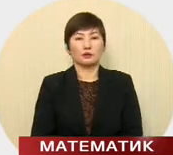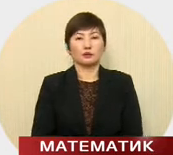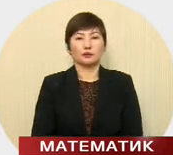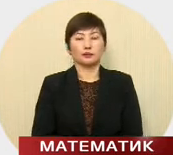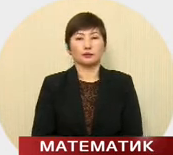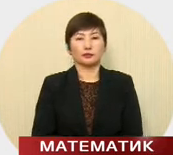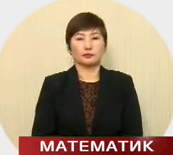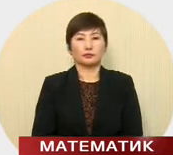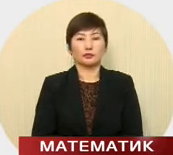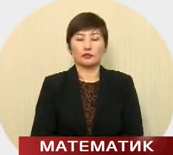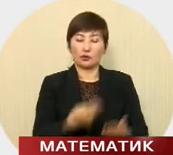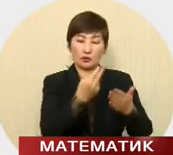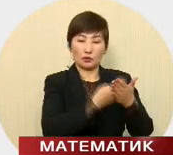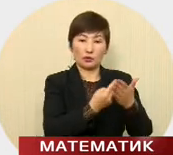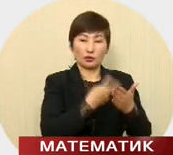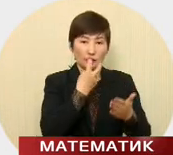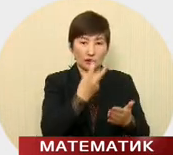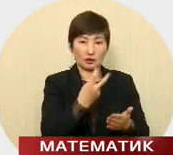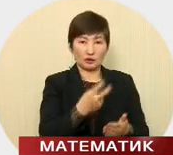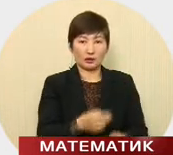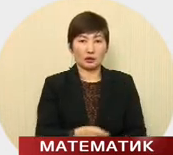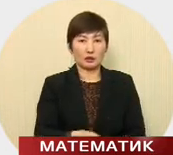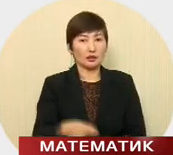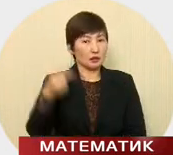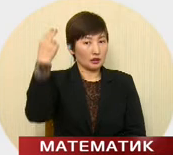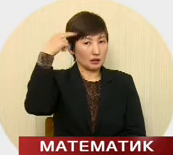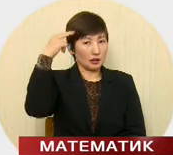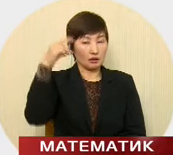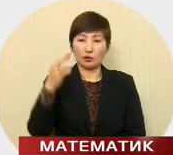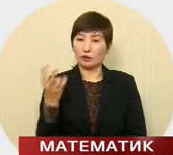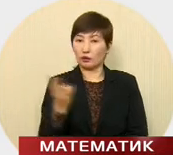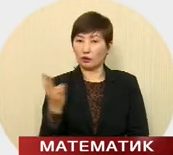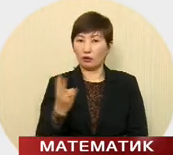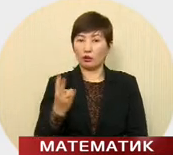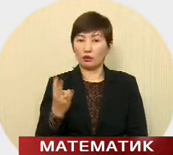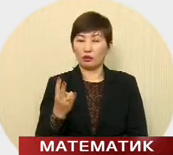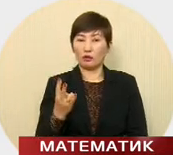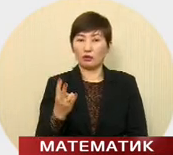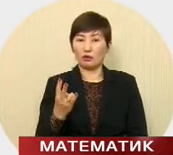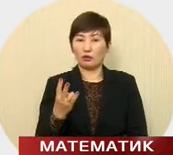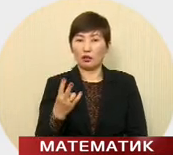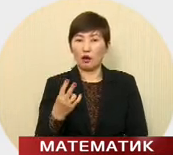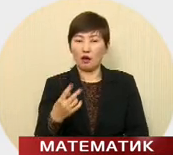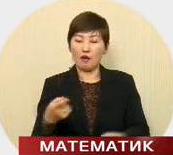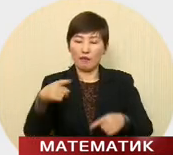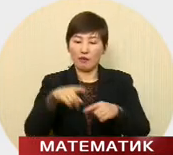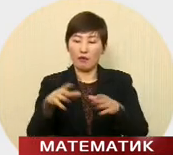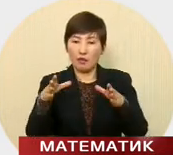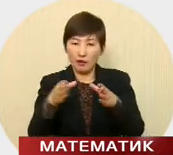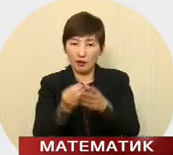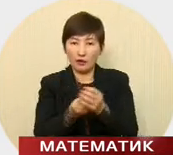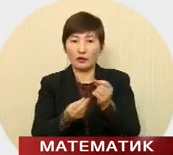за зураг дээрээс дугуйн энэ цэнхэр болон ногоон хэсгийн өнгөөр бодогдсон хэсэг маань нийлээд 25% гэдгийг бид нар